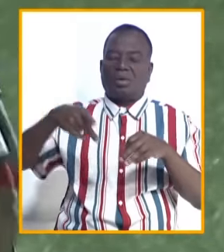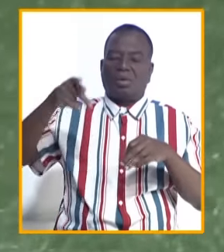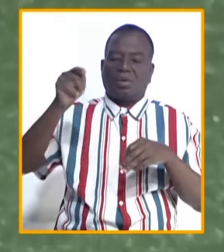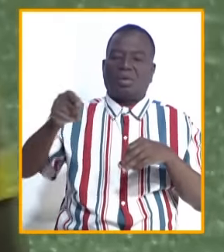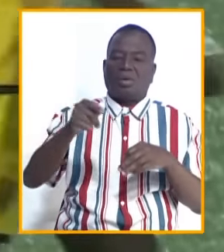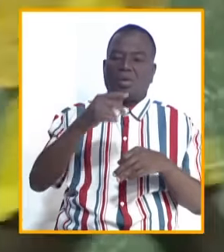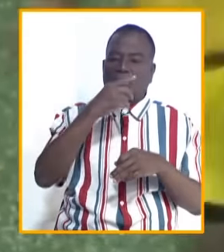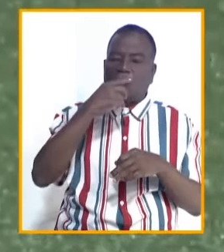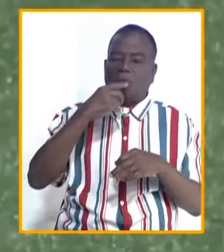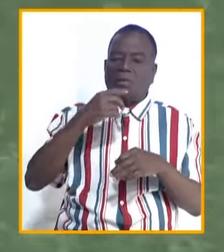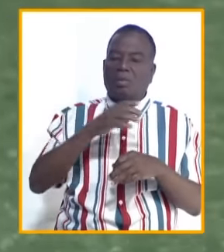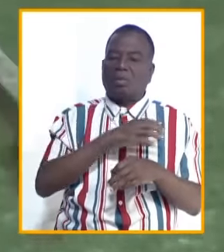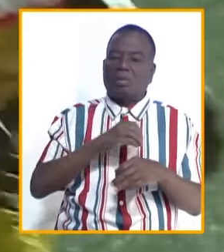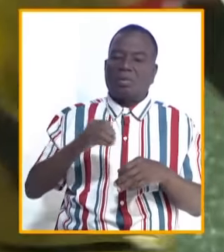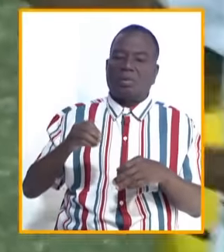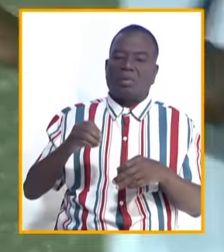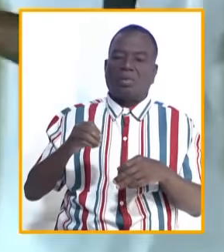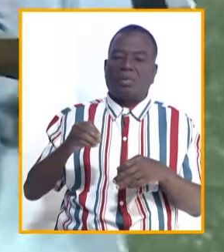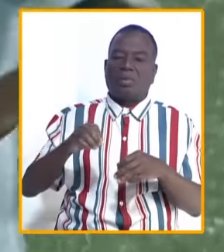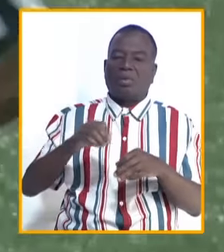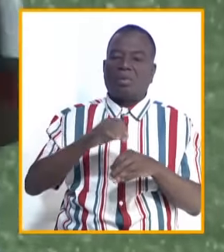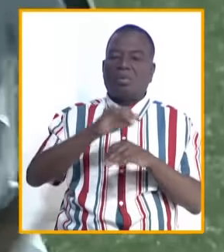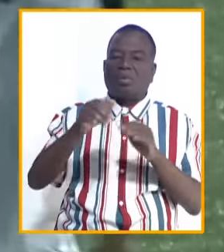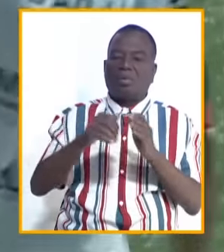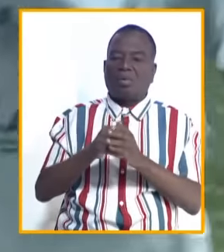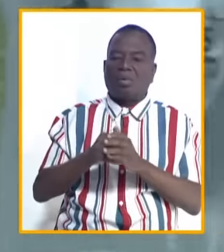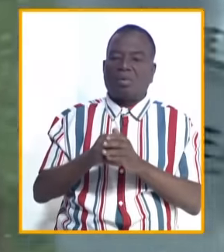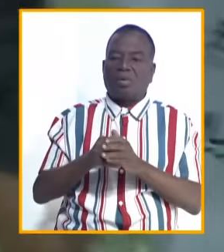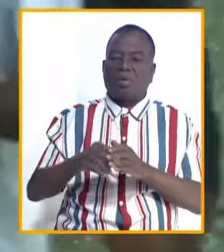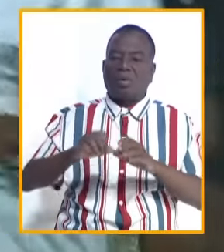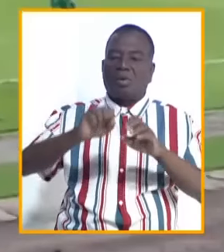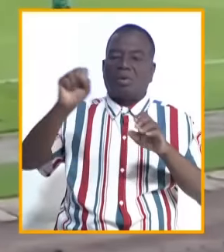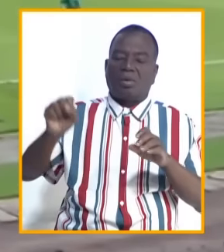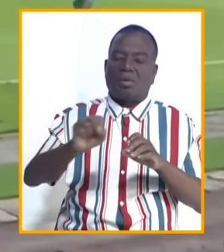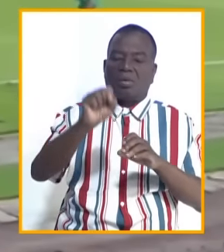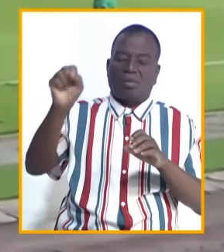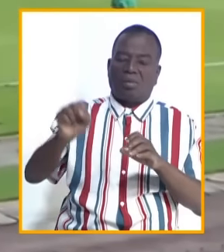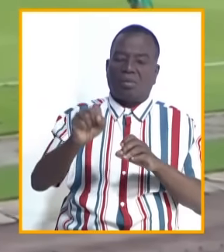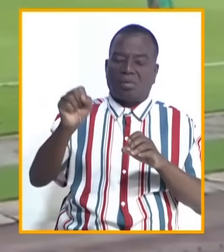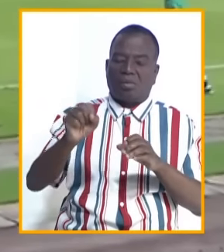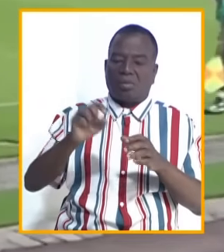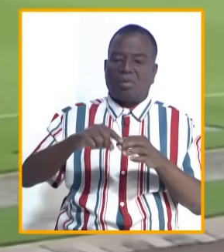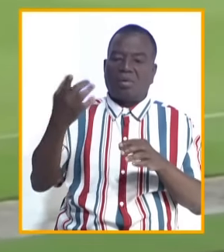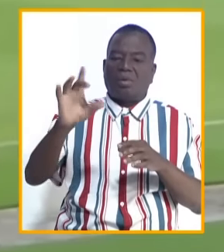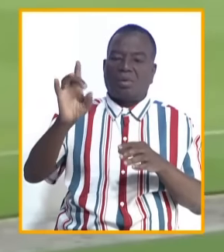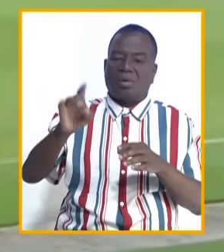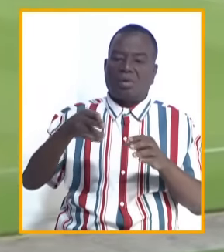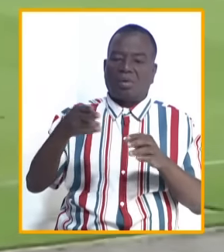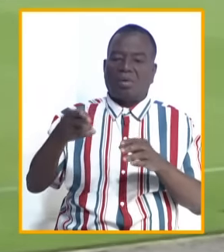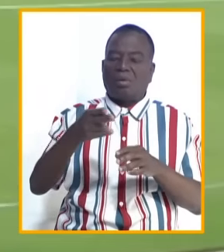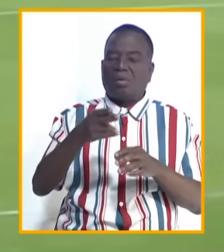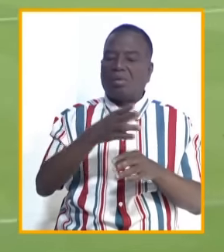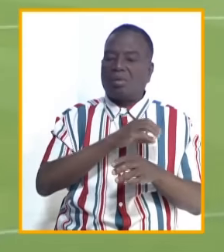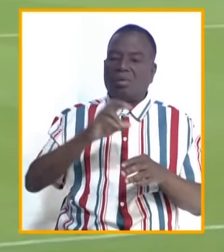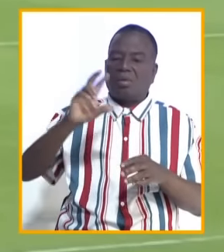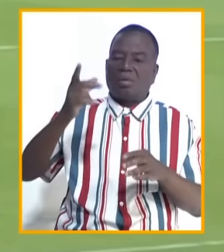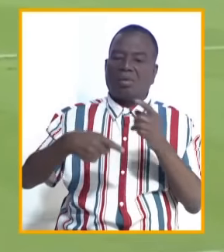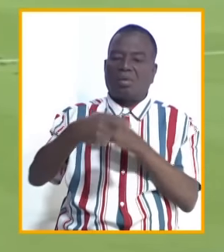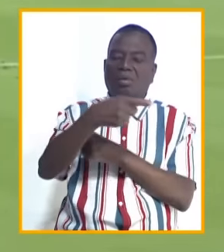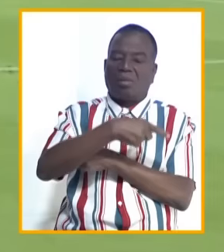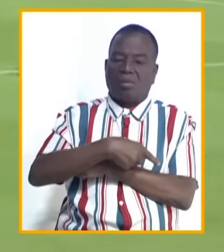s'impose 2-0 et occupe la deuxième place à égalité de points avec le FC San Pedro. Koulibaly Topio et ses